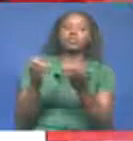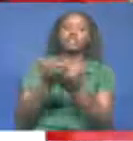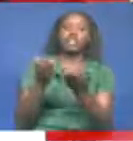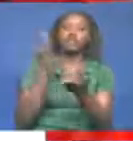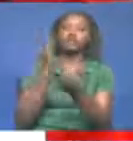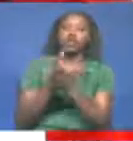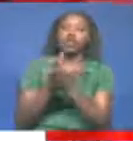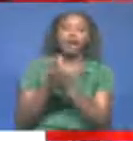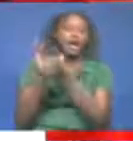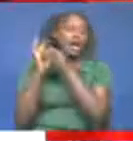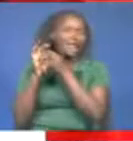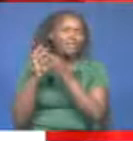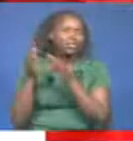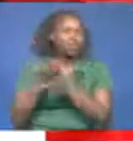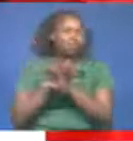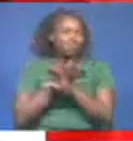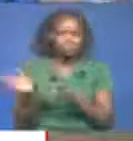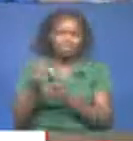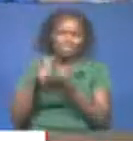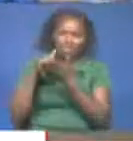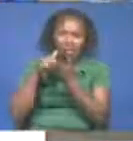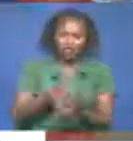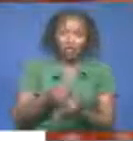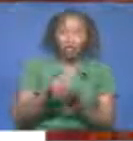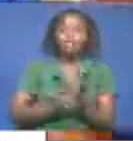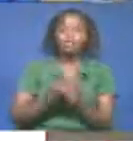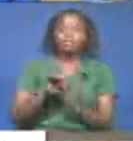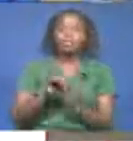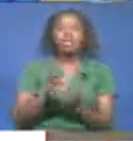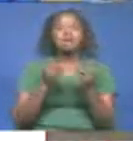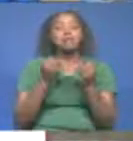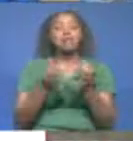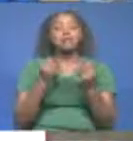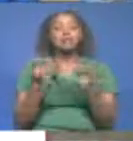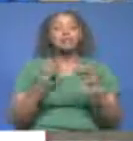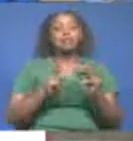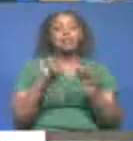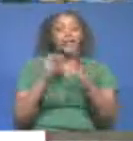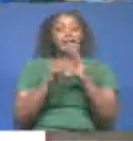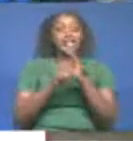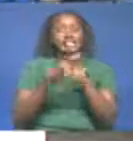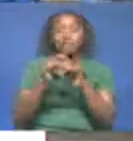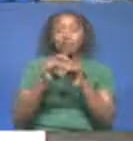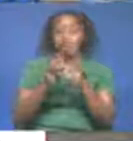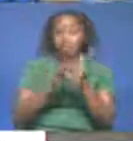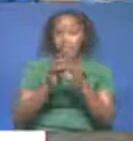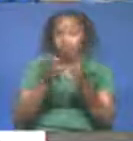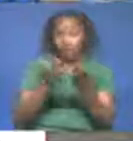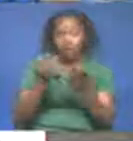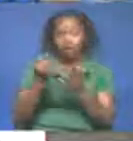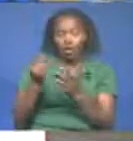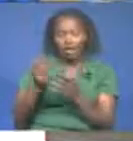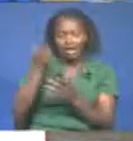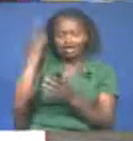tamaduni potofu ambazo zimelamaza maendeleo. Many people are going to access the Bible and understand the word of God. They are going to